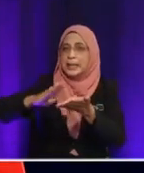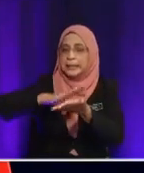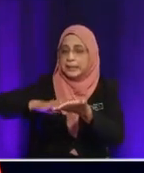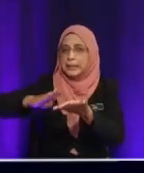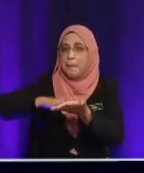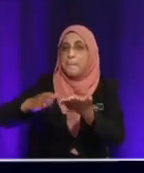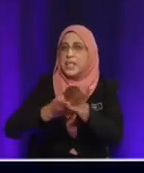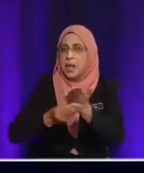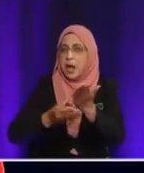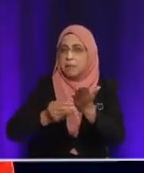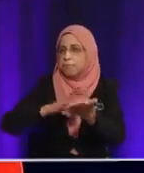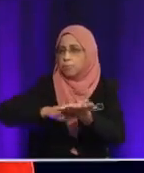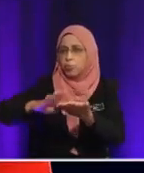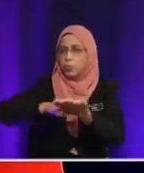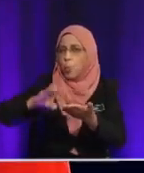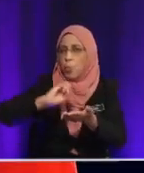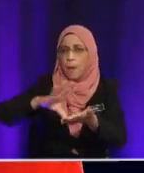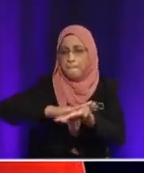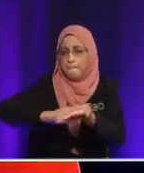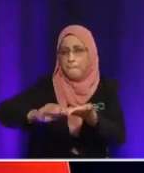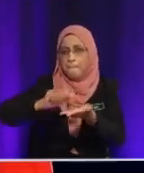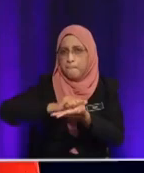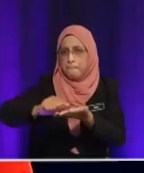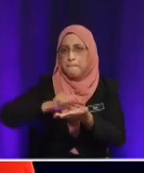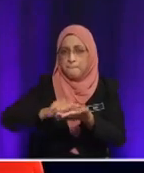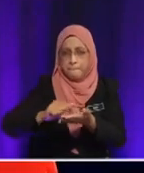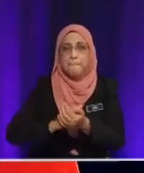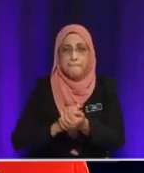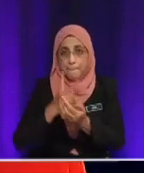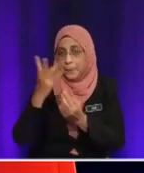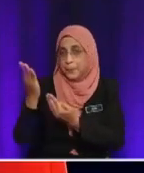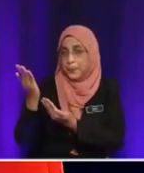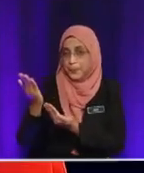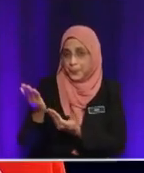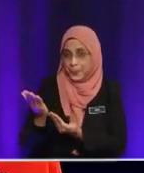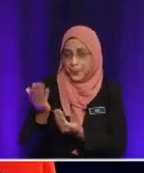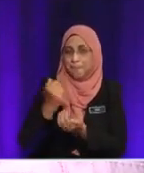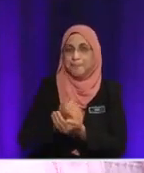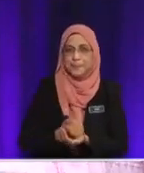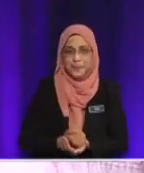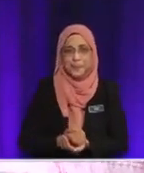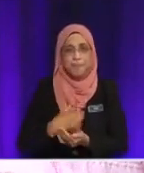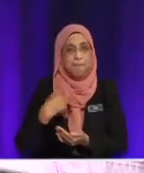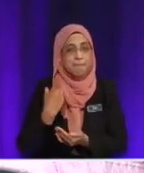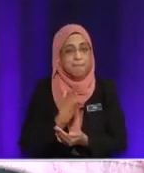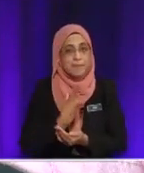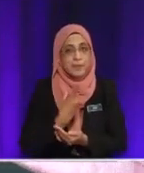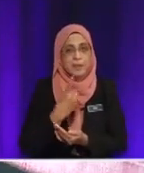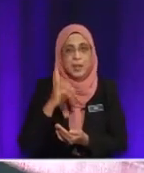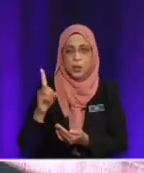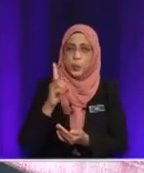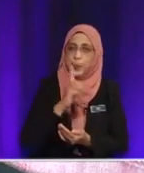Mengelap tadilah. Tak nak bagi rasa lekit lah. Betul. Okey, so kita selalunya lah kita buat sebelah-sebelah kaki